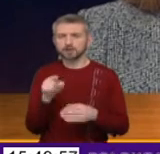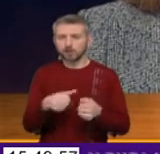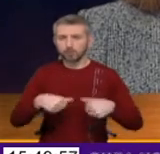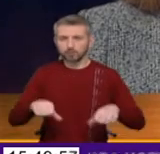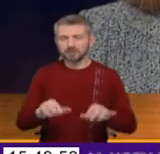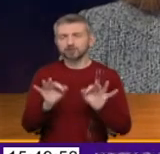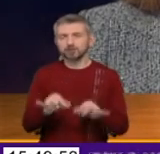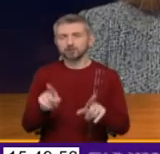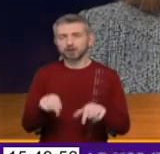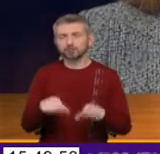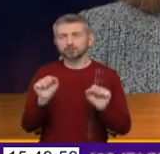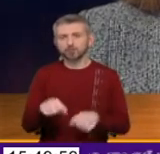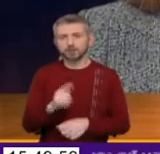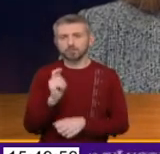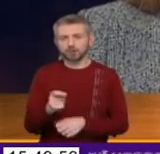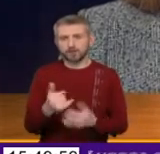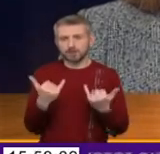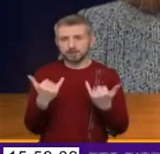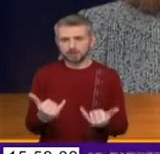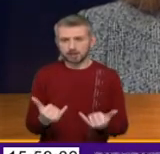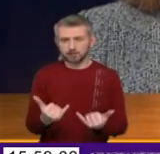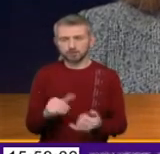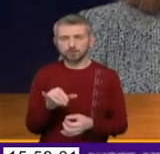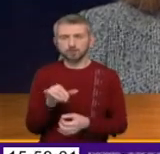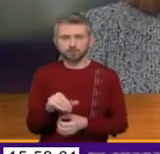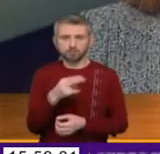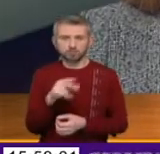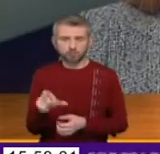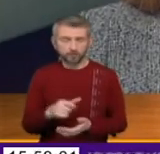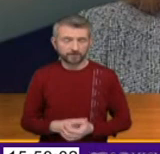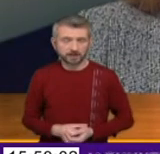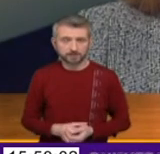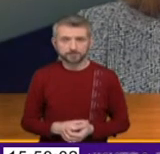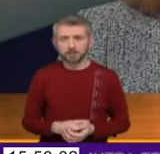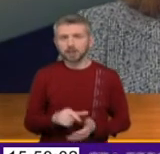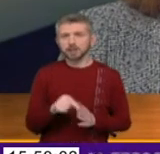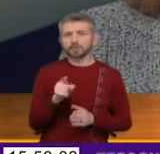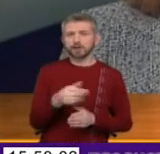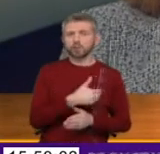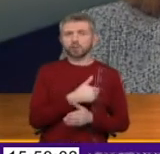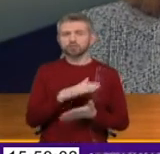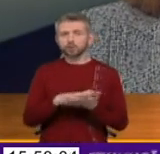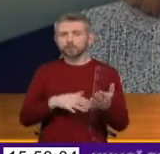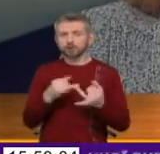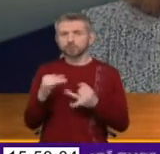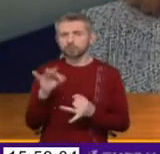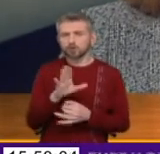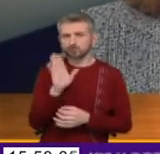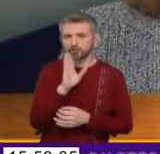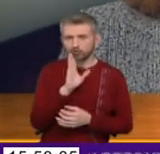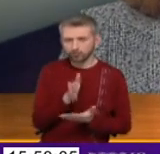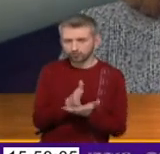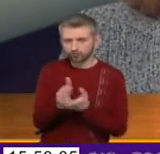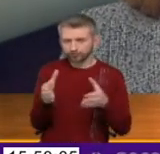ви, звичайно, також можете їх поставити прямо зараз у прямому ефірі. Однак, пані Наталя, з вами хочу продовжити розмову з приводу жіночого крила.